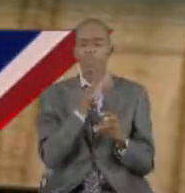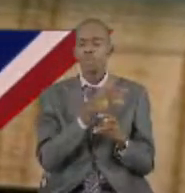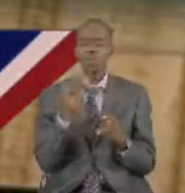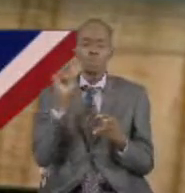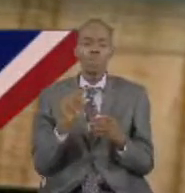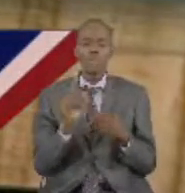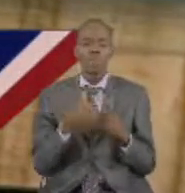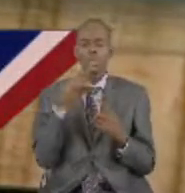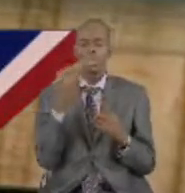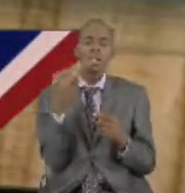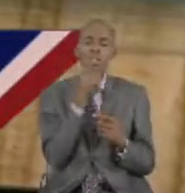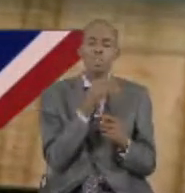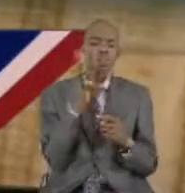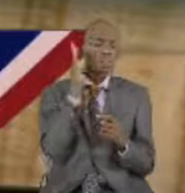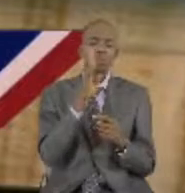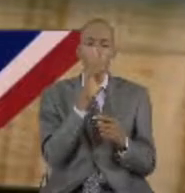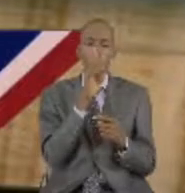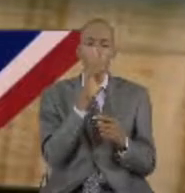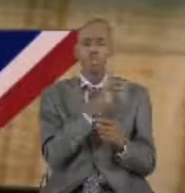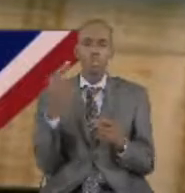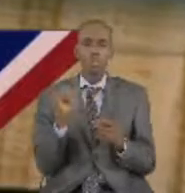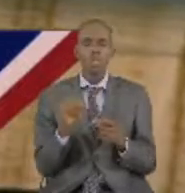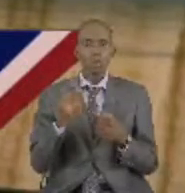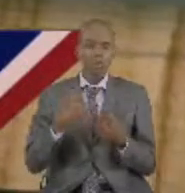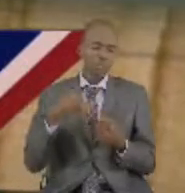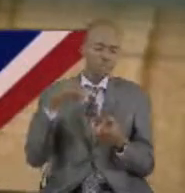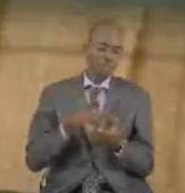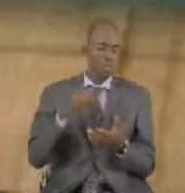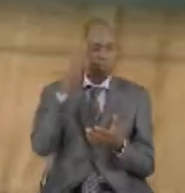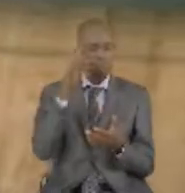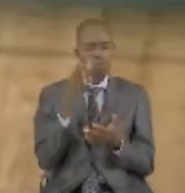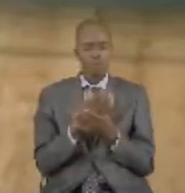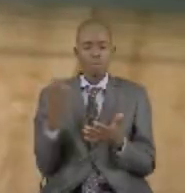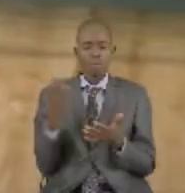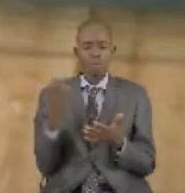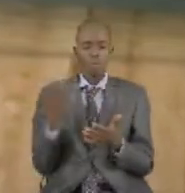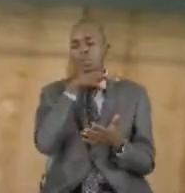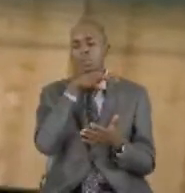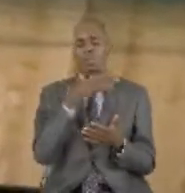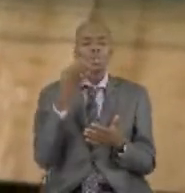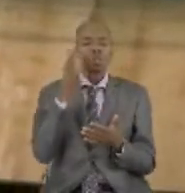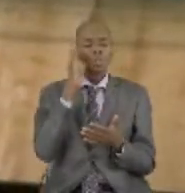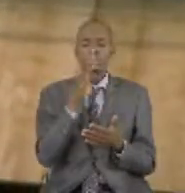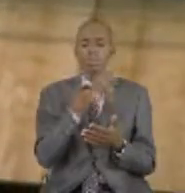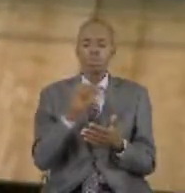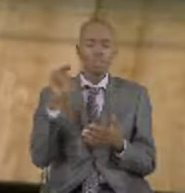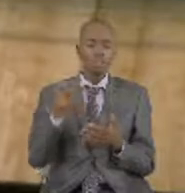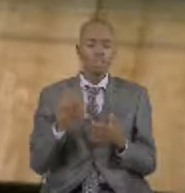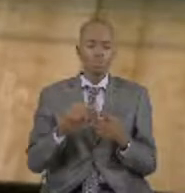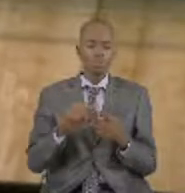mensonge il n'a pas besoin de le tenir pour capture de corrompus il n'a pas besoin de te de compromettre de manet